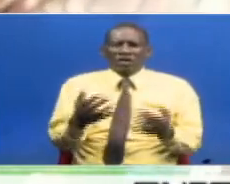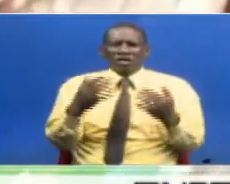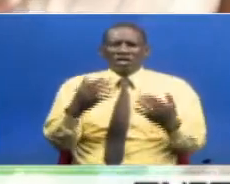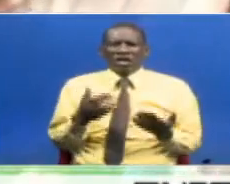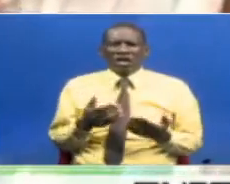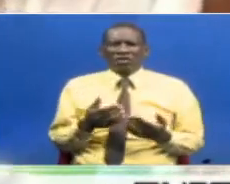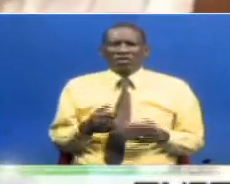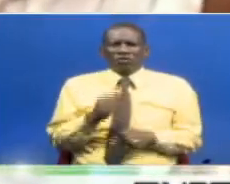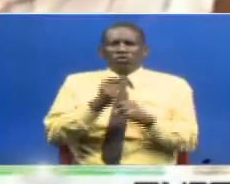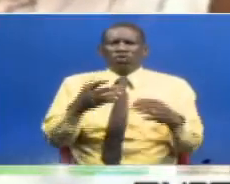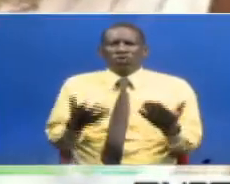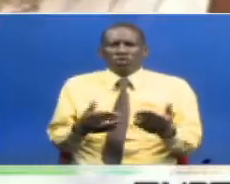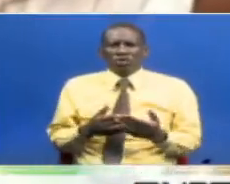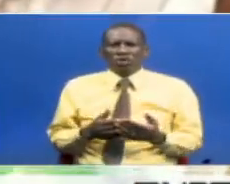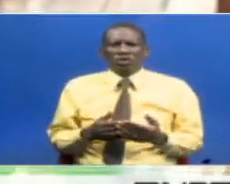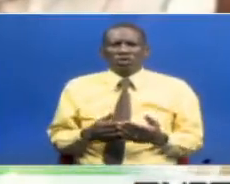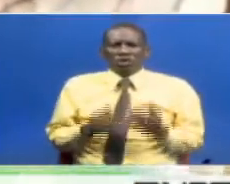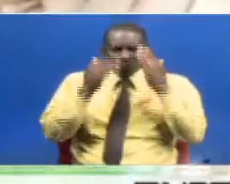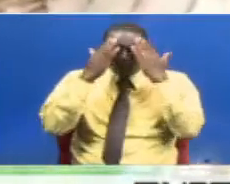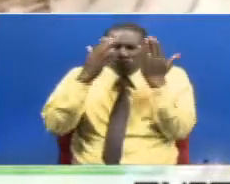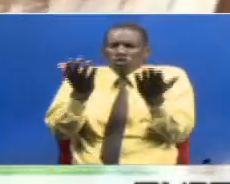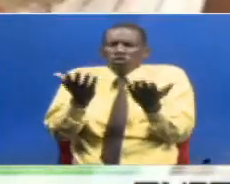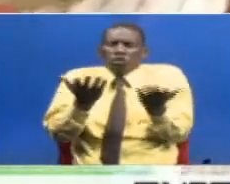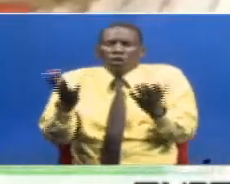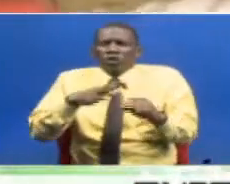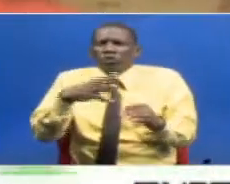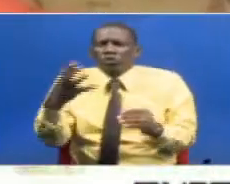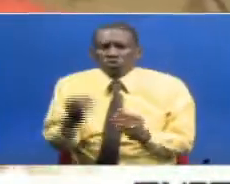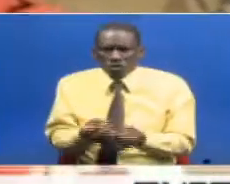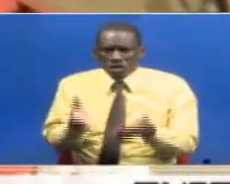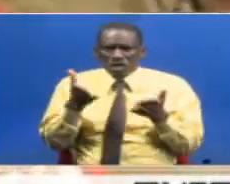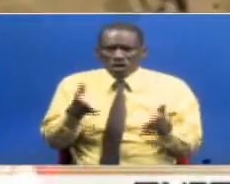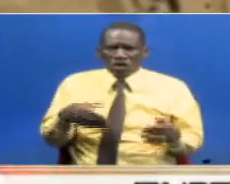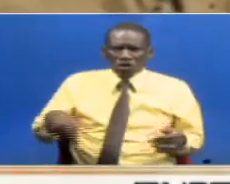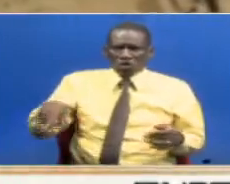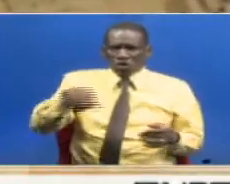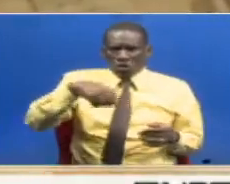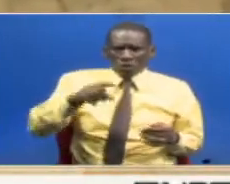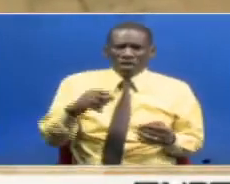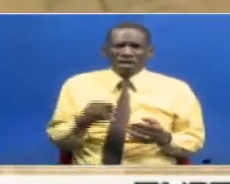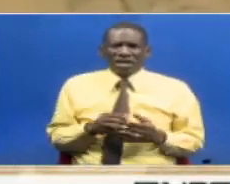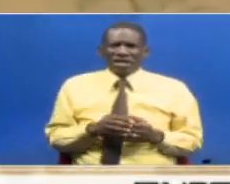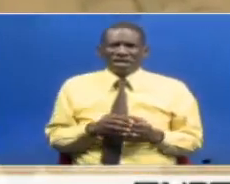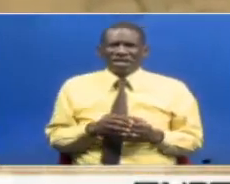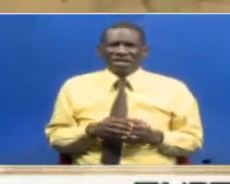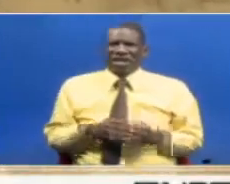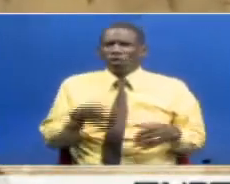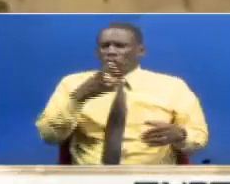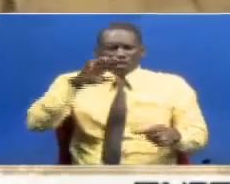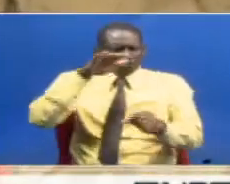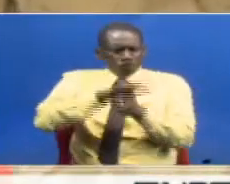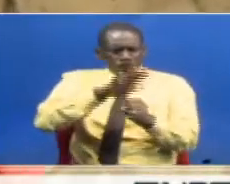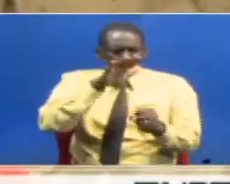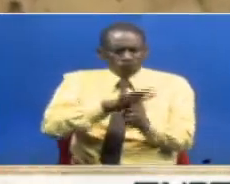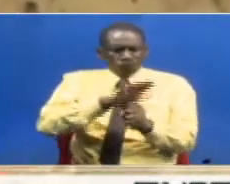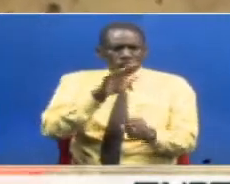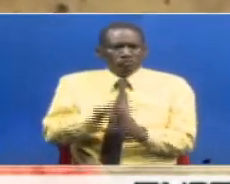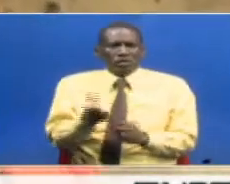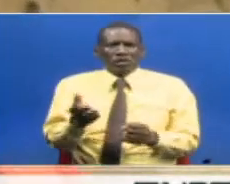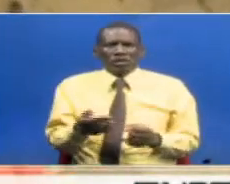mkononi hatujui kama itapasuka. Hatujui. Sasa sisi hiyo zombo mwenye mzigo nini? Unaingia hapa.